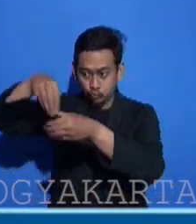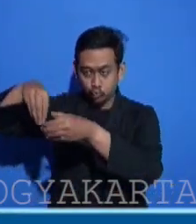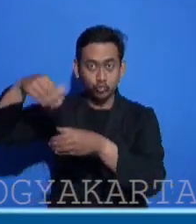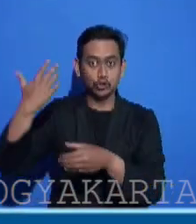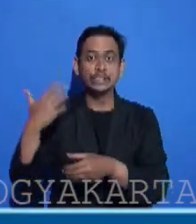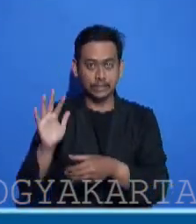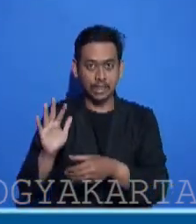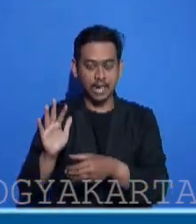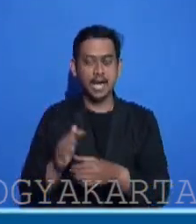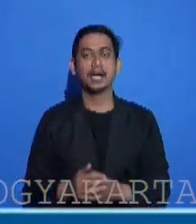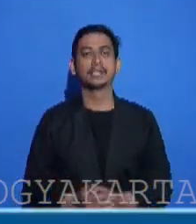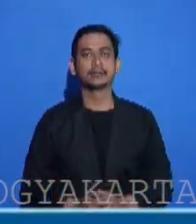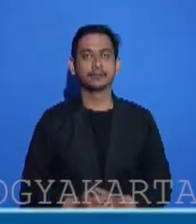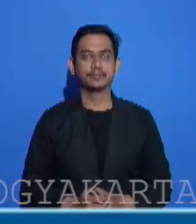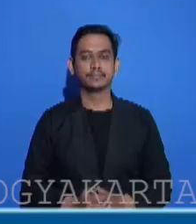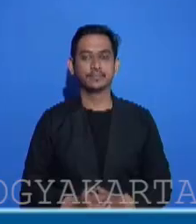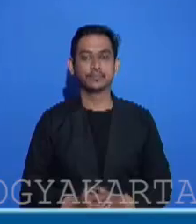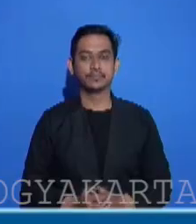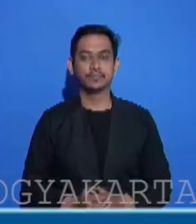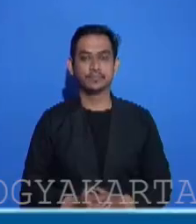media tanam Sulur